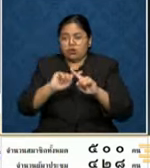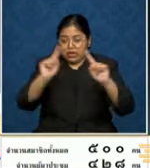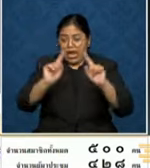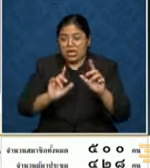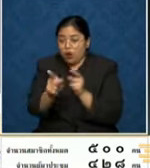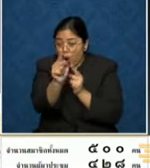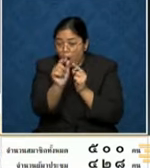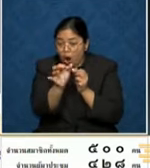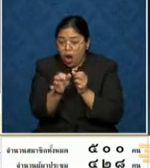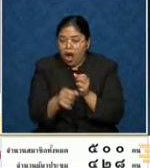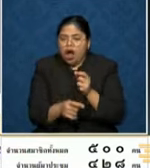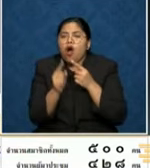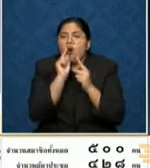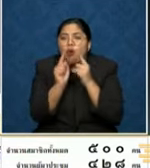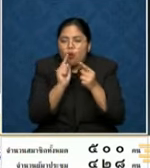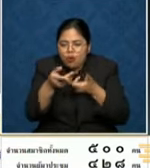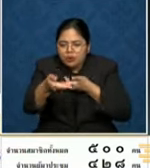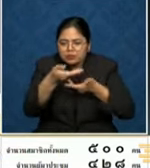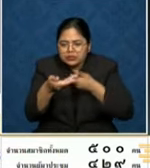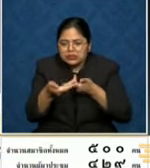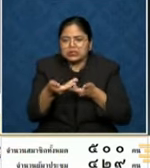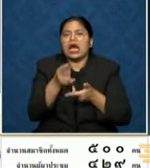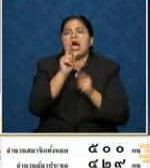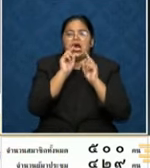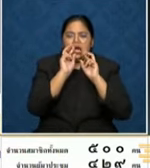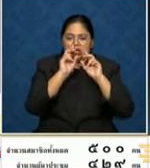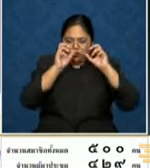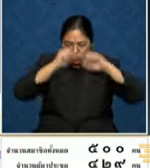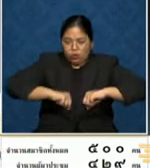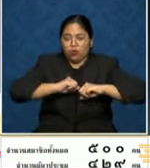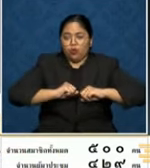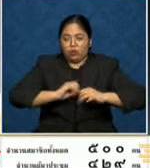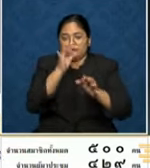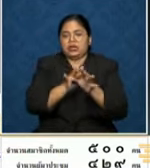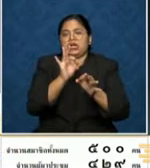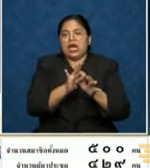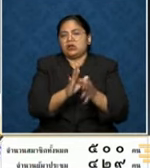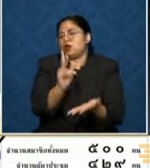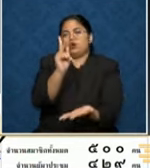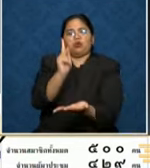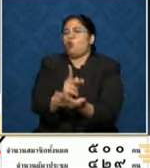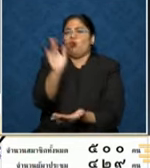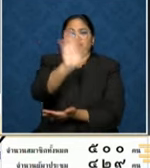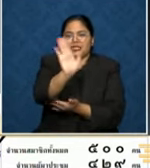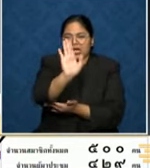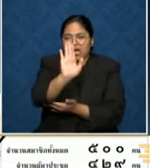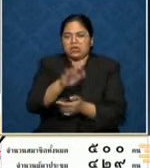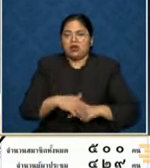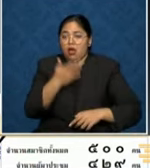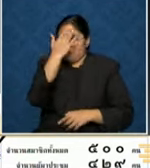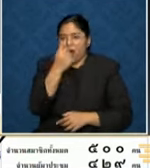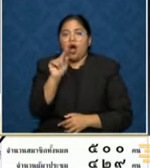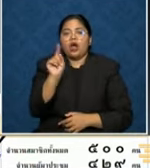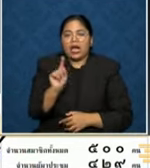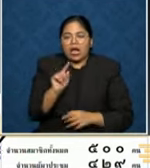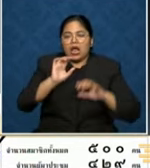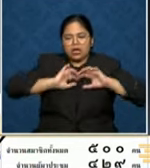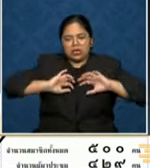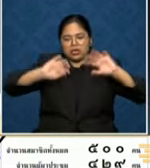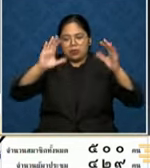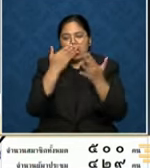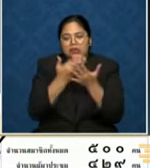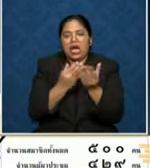าคารนั้นซึ่งการดำเนินการเช่นนี้ไม่ใช่การกู้เงินจากสถาบันการเงินเพราะรัฐบาลไม่ต้องคื